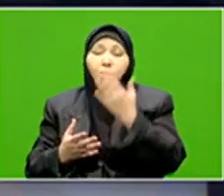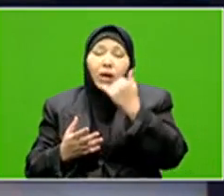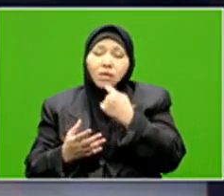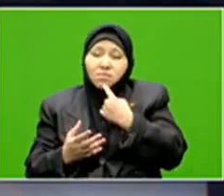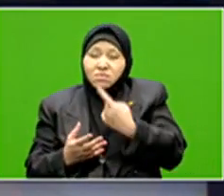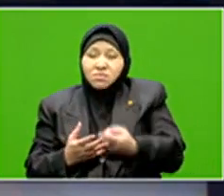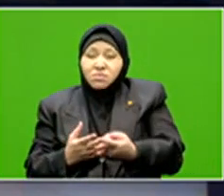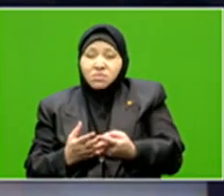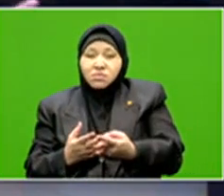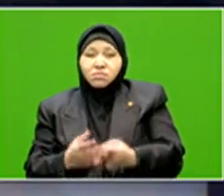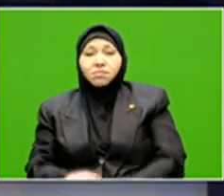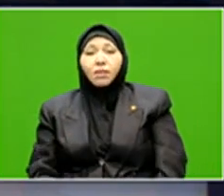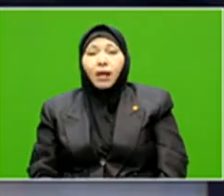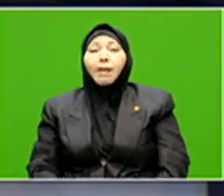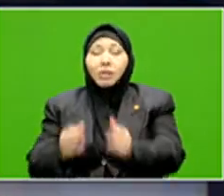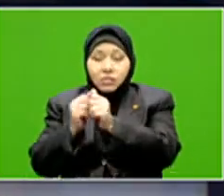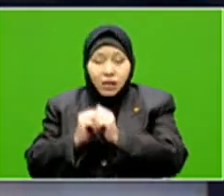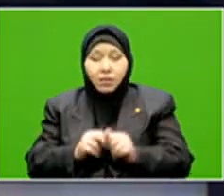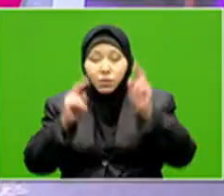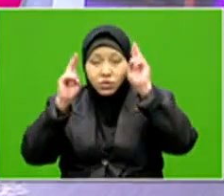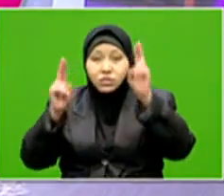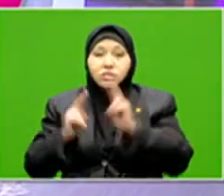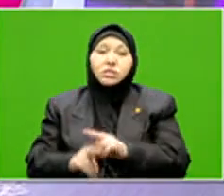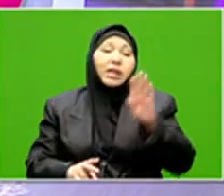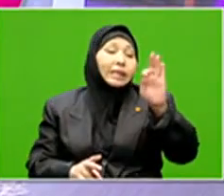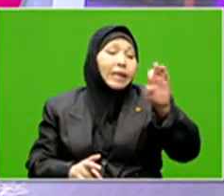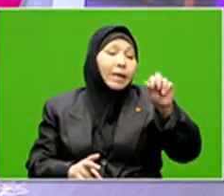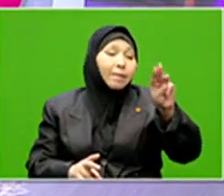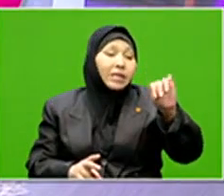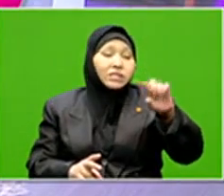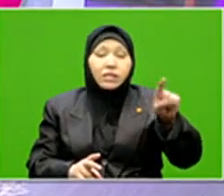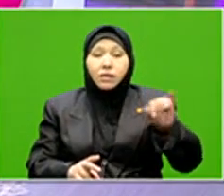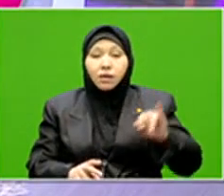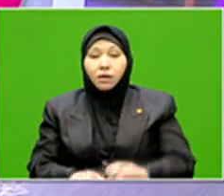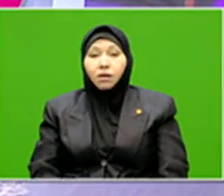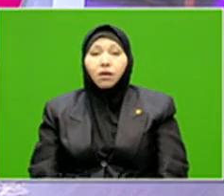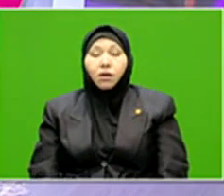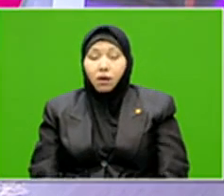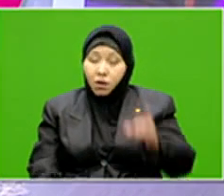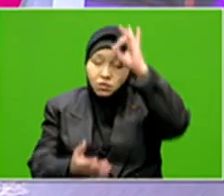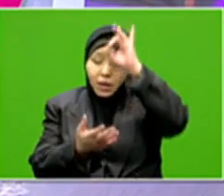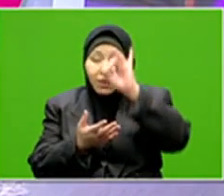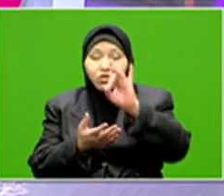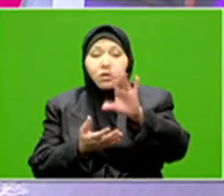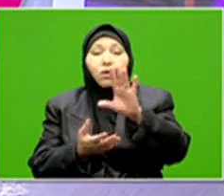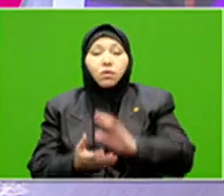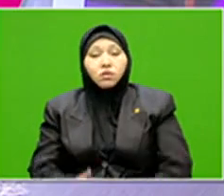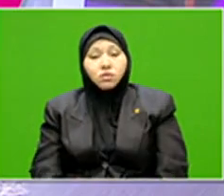baca ayat 87 bersama Ustaz Tirmizi. Baik, insyaAllah. A'udzubillah minasyaitanir rajim.